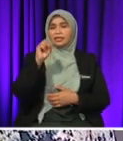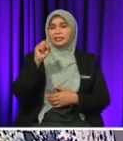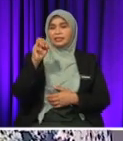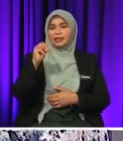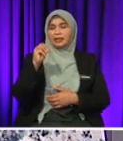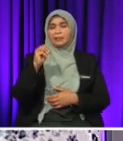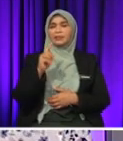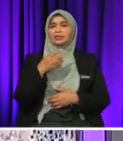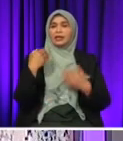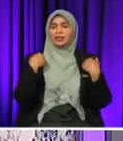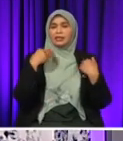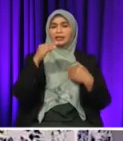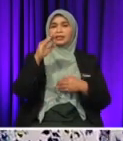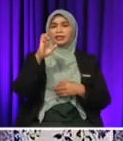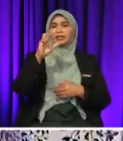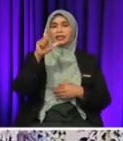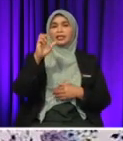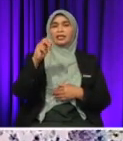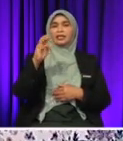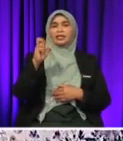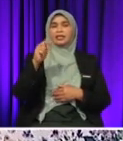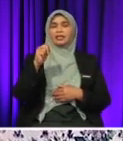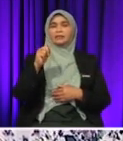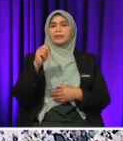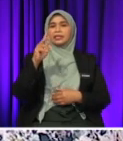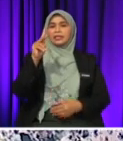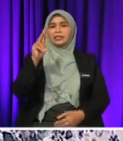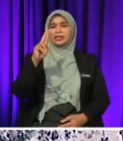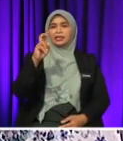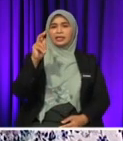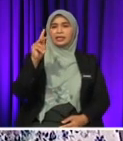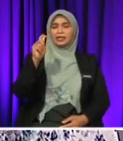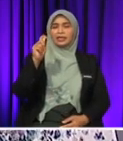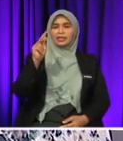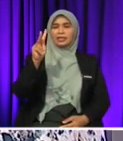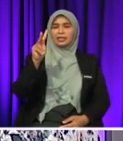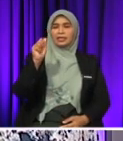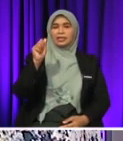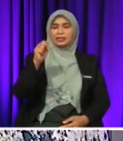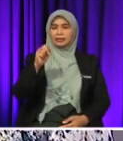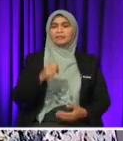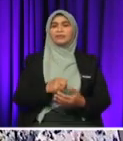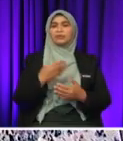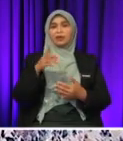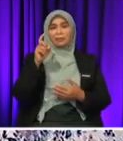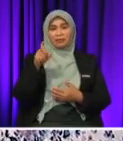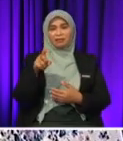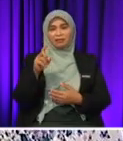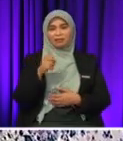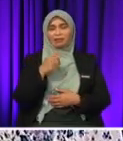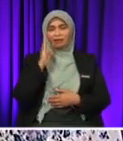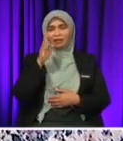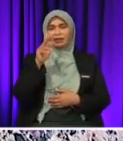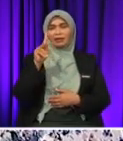satu elemen yaitu elemen kritikan eh Sanjungan nilai jadi disebut kritikan ini sudah pasti adalah mengkritik